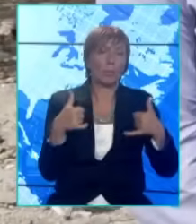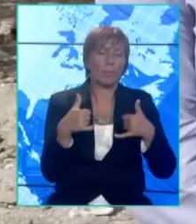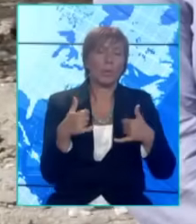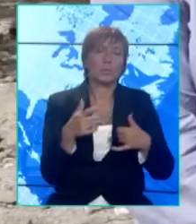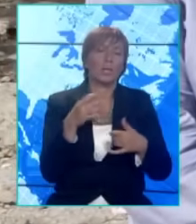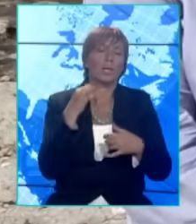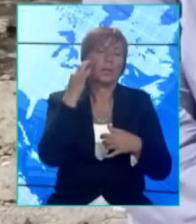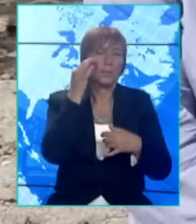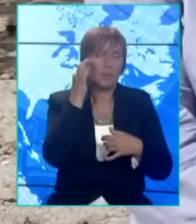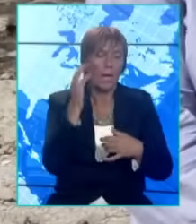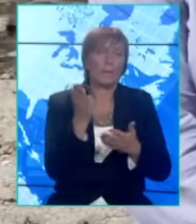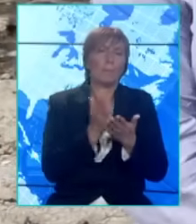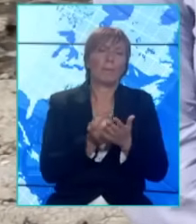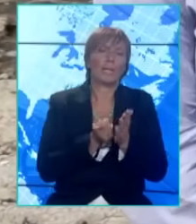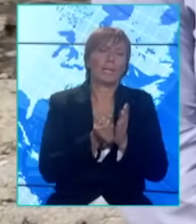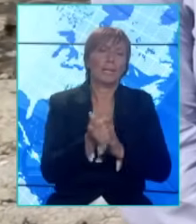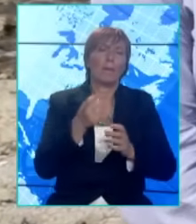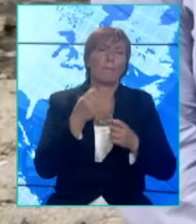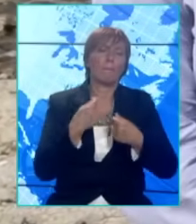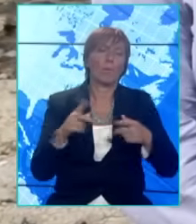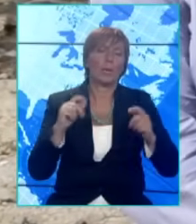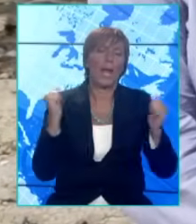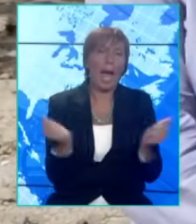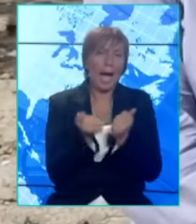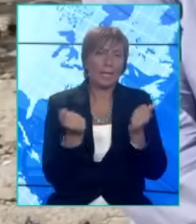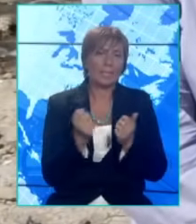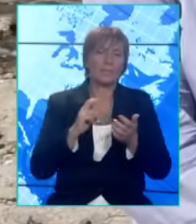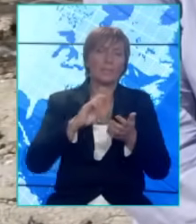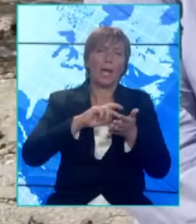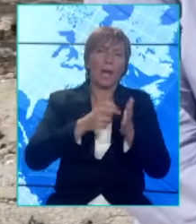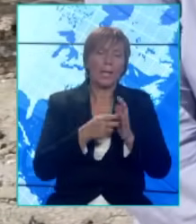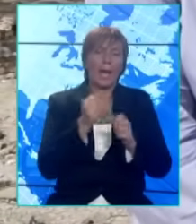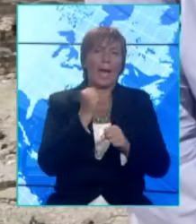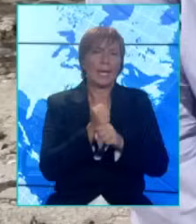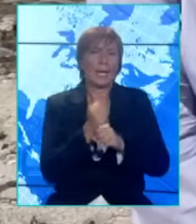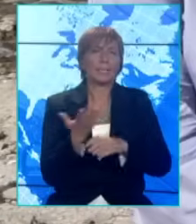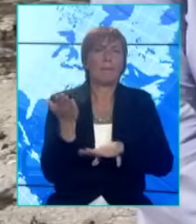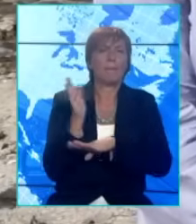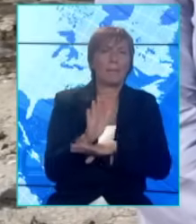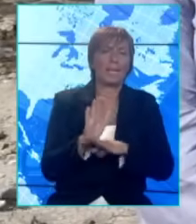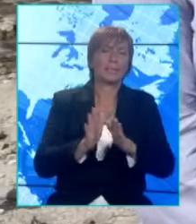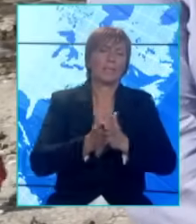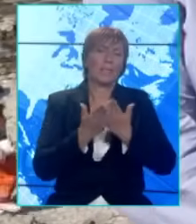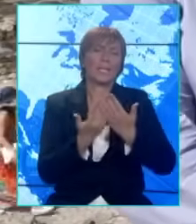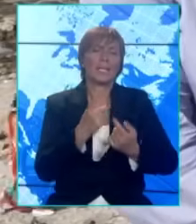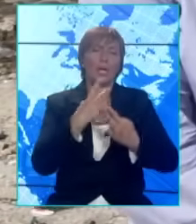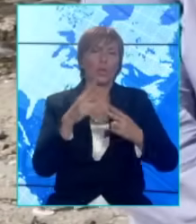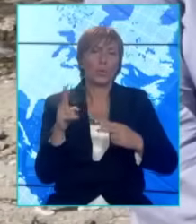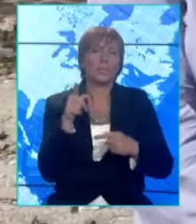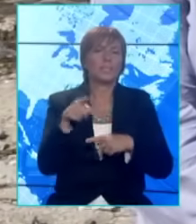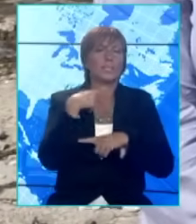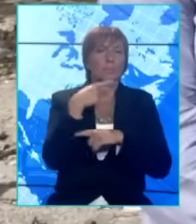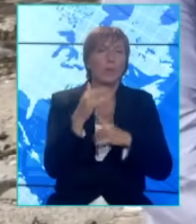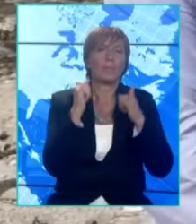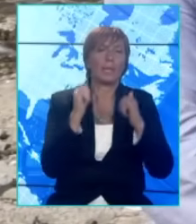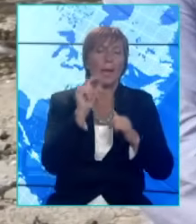trajalo zapravo danima. Bilo je tu niz različitih aktivnosti, arhitektonskih radionica, predstavljanja knjiga i svega ostaloga. Evo, spomenuli